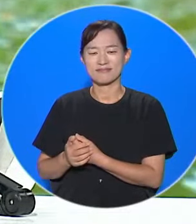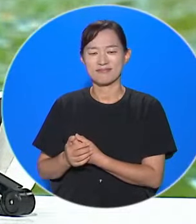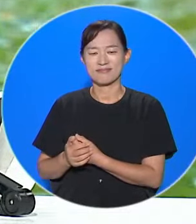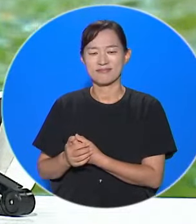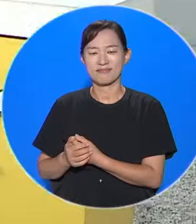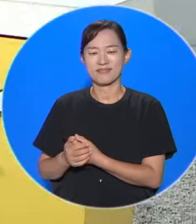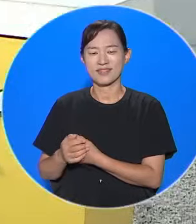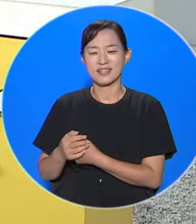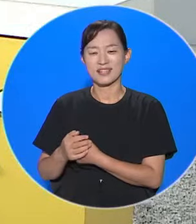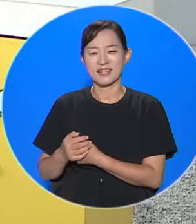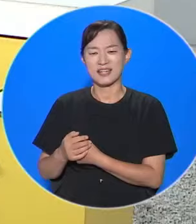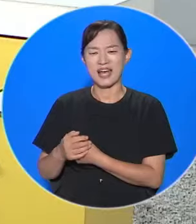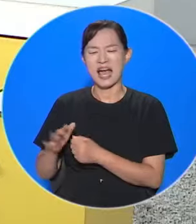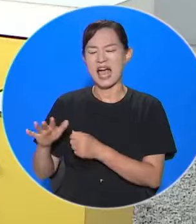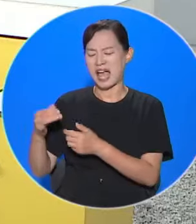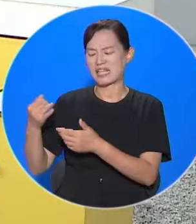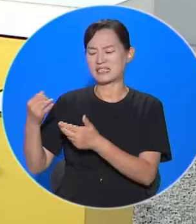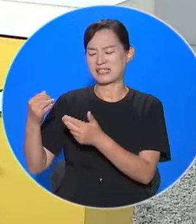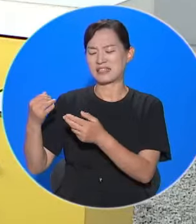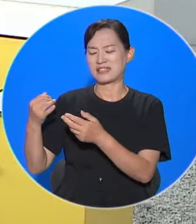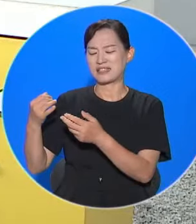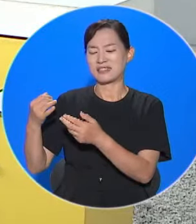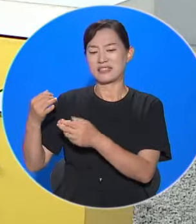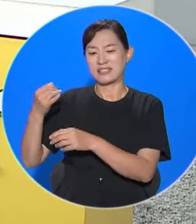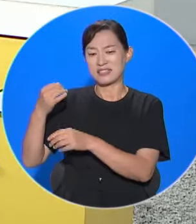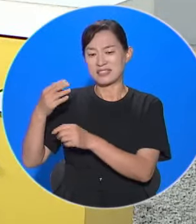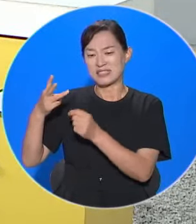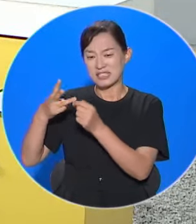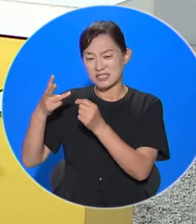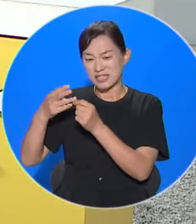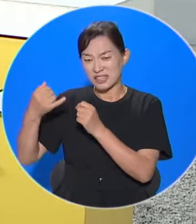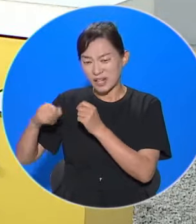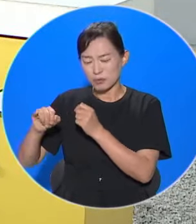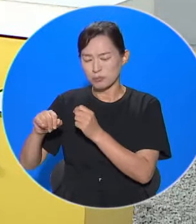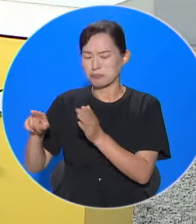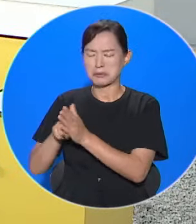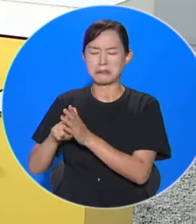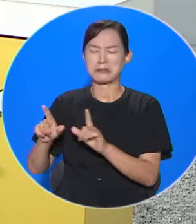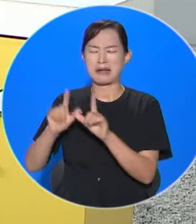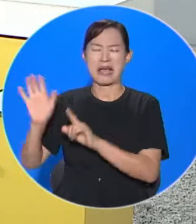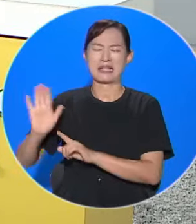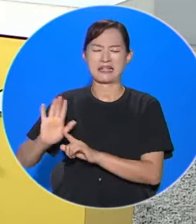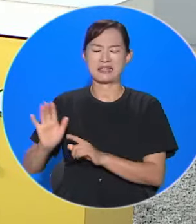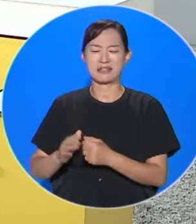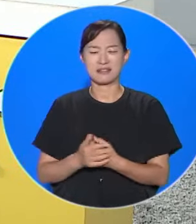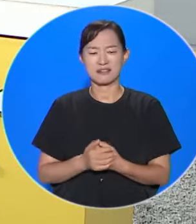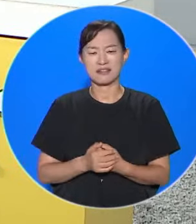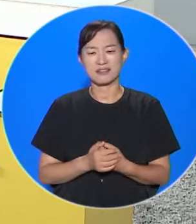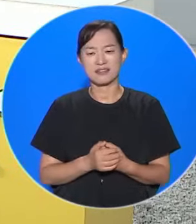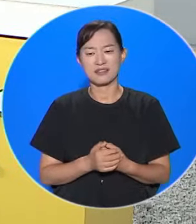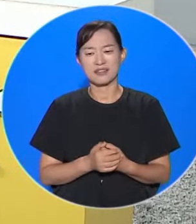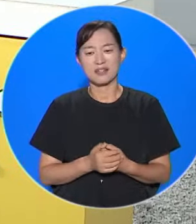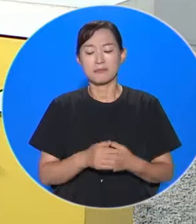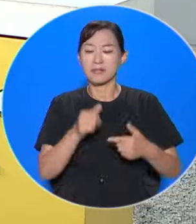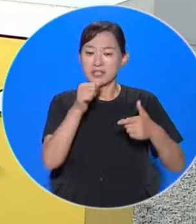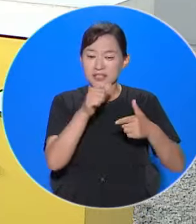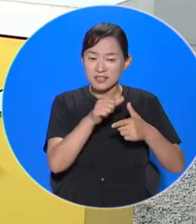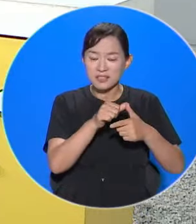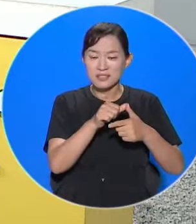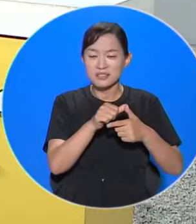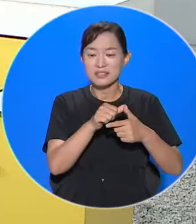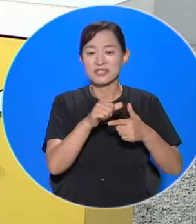믿음 사람 믿음 생활을 안 해요. 안 해요, 막내 딸도. 네. 그러면 지금 큰 아들, 큰 딸, 막내 딸이 믿음 생활 안 하시는